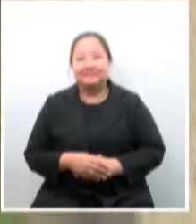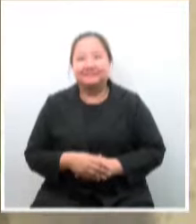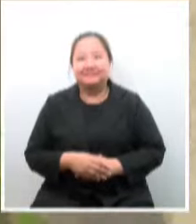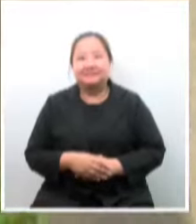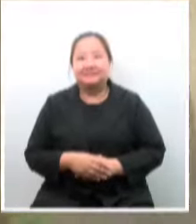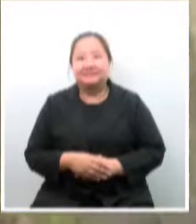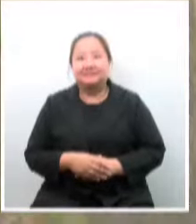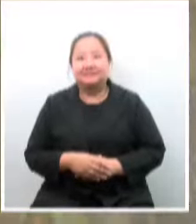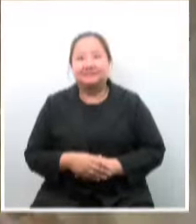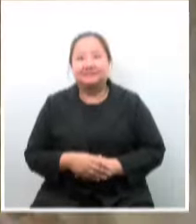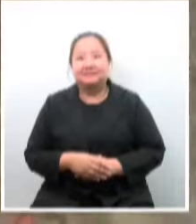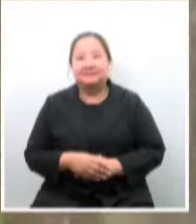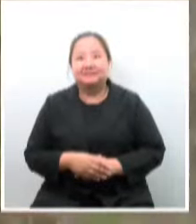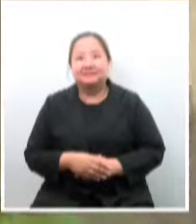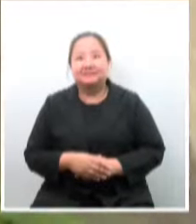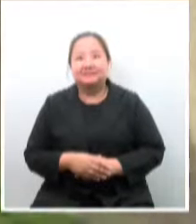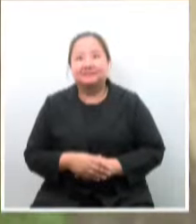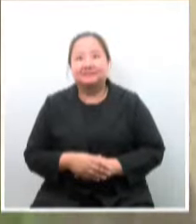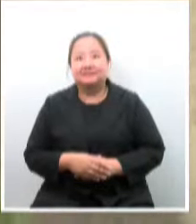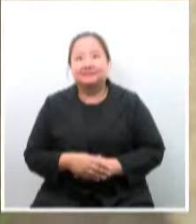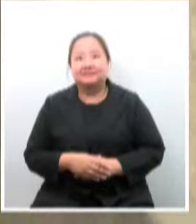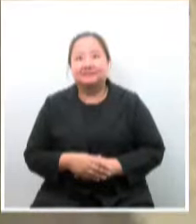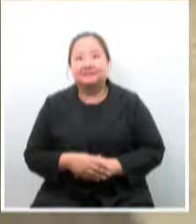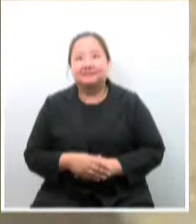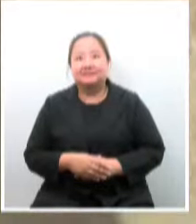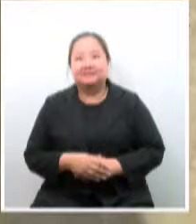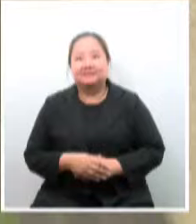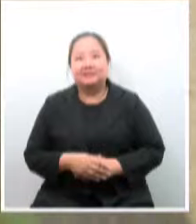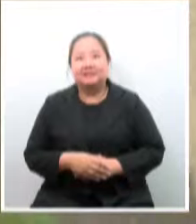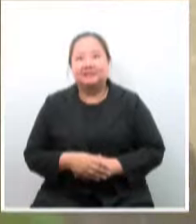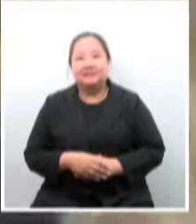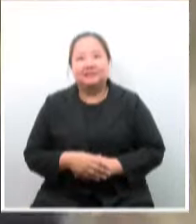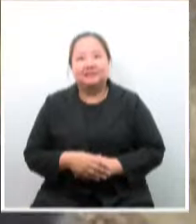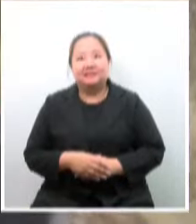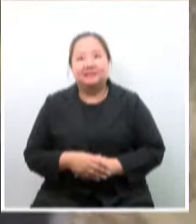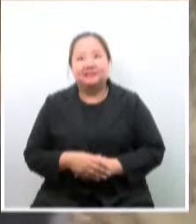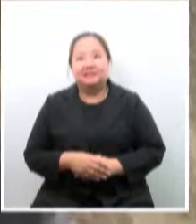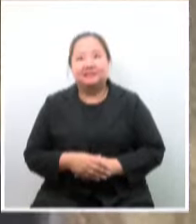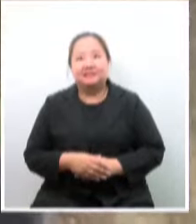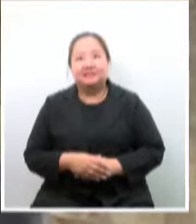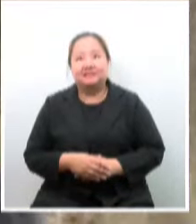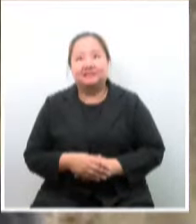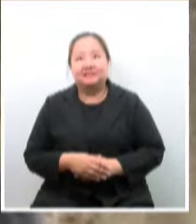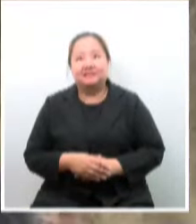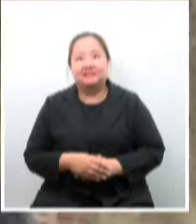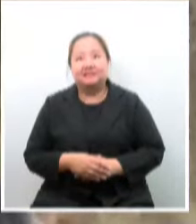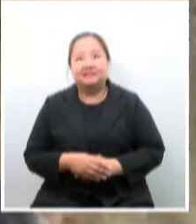กใครต้องใช้ชีวิตบนความดี